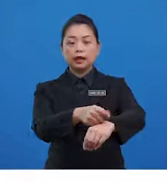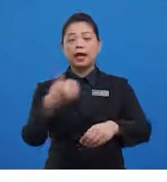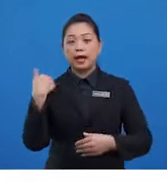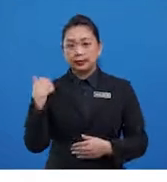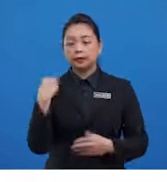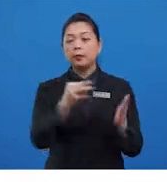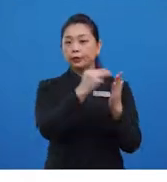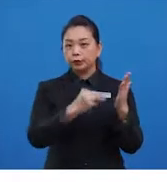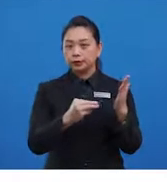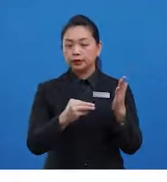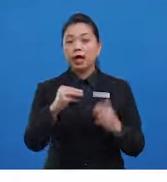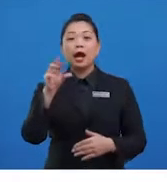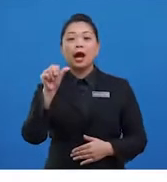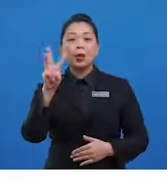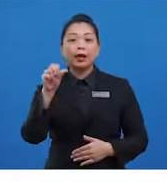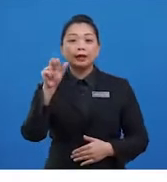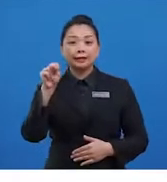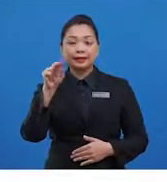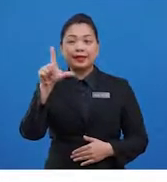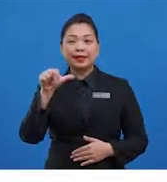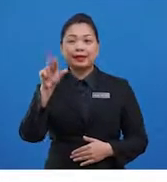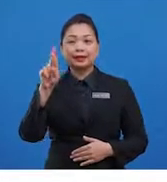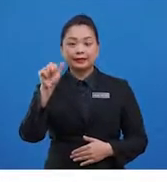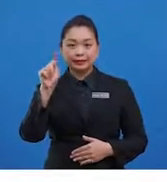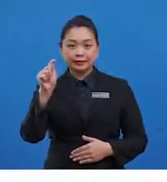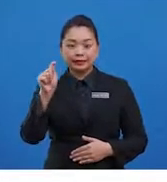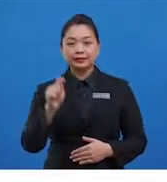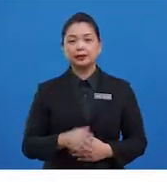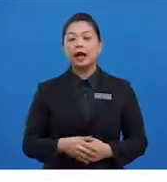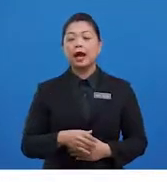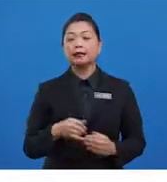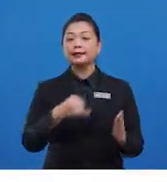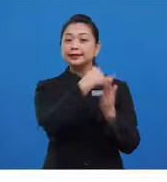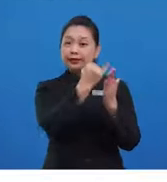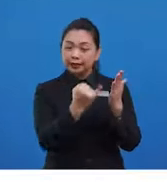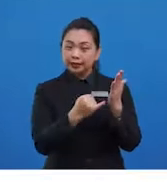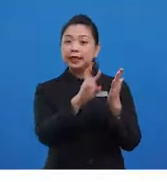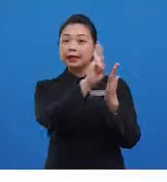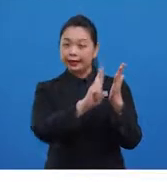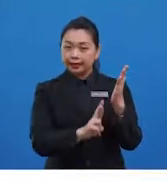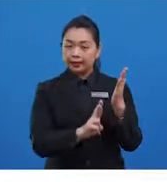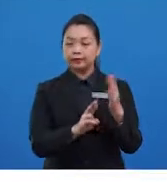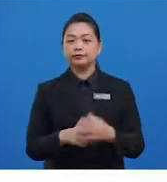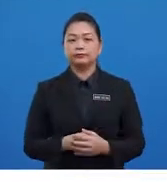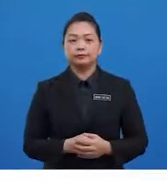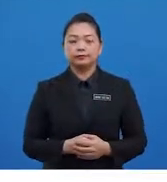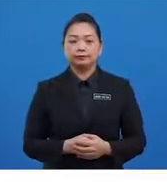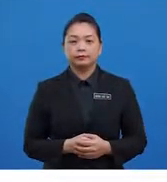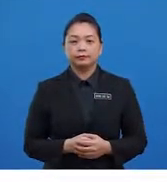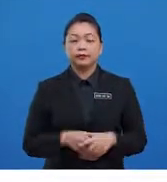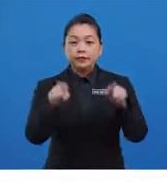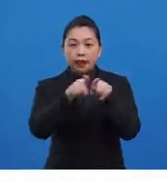motif hias awan larat, iaitu elemen seni reka yang signifikan dengan